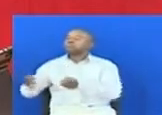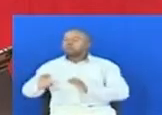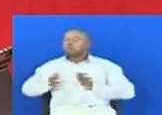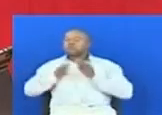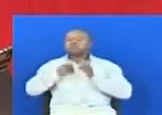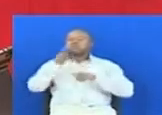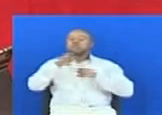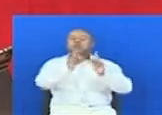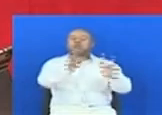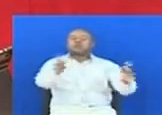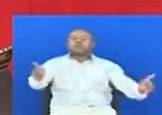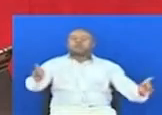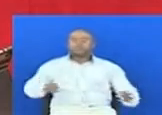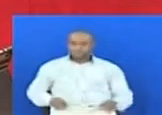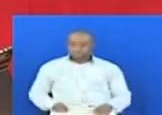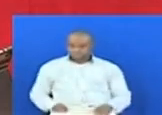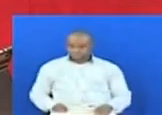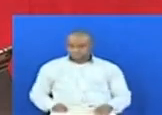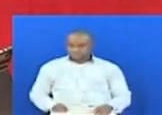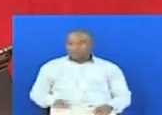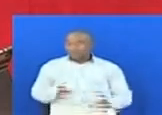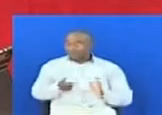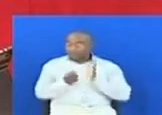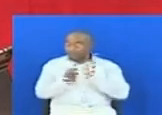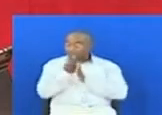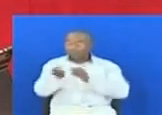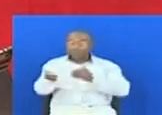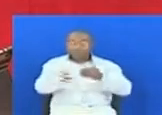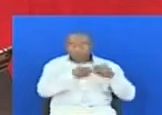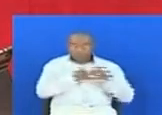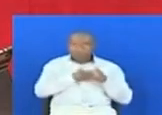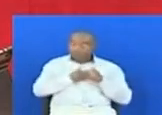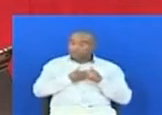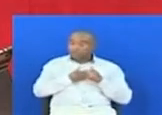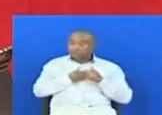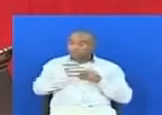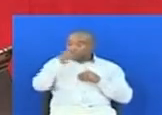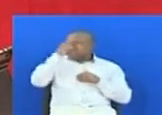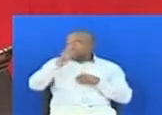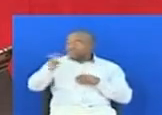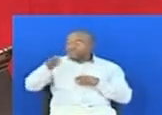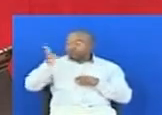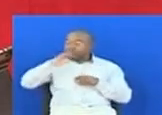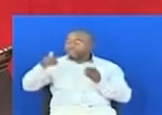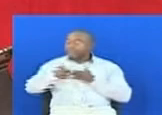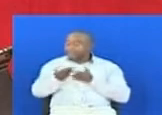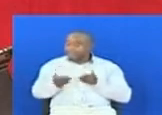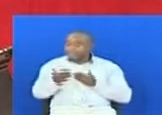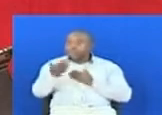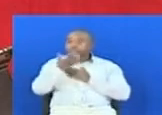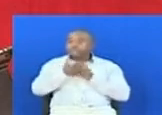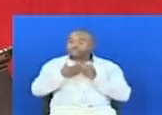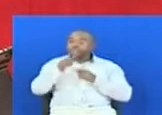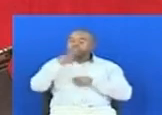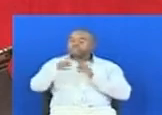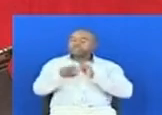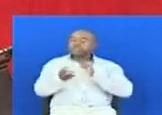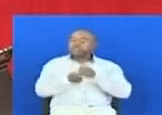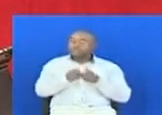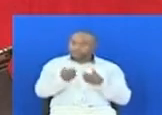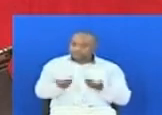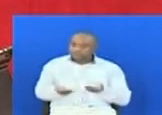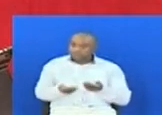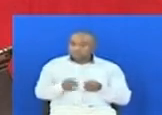Tanzania yaweze kuwepo. Ukiweka lockdown kwa virus, it means virus haitaisha, inchi itaendelea kupata matatizo,